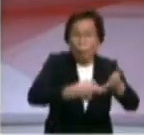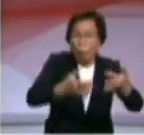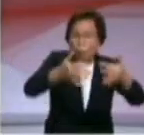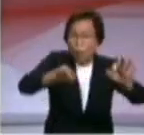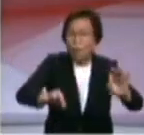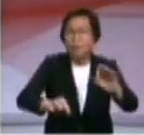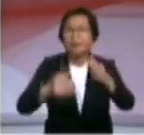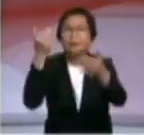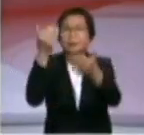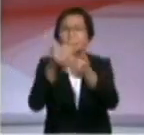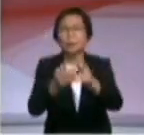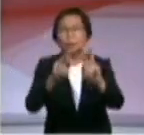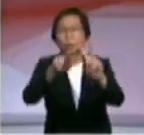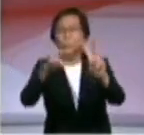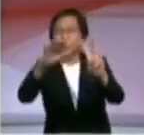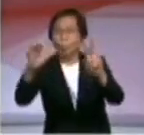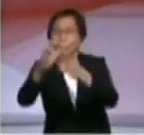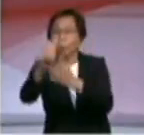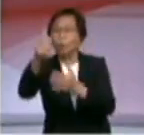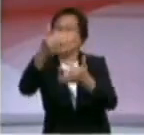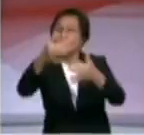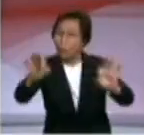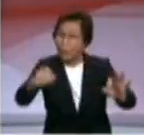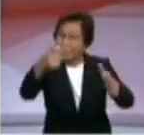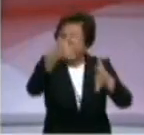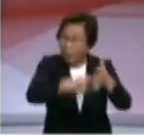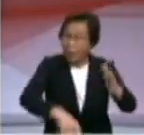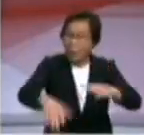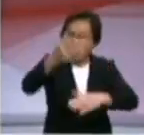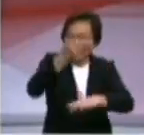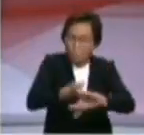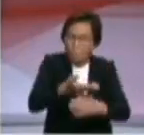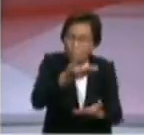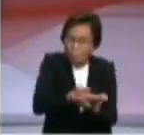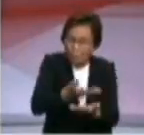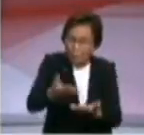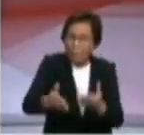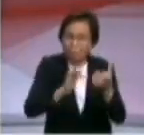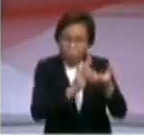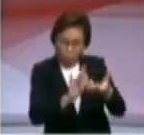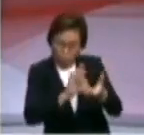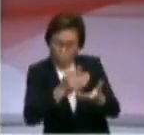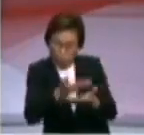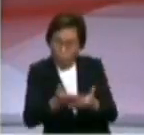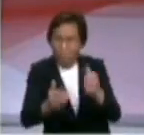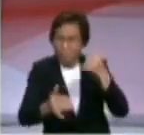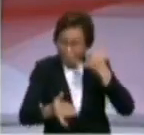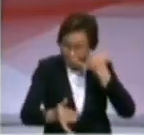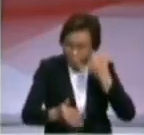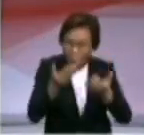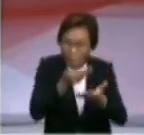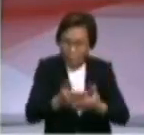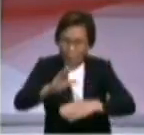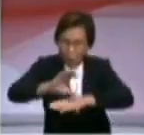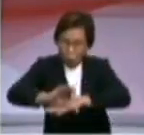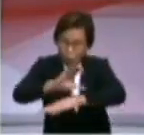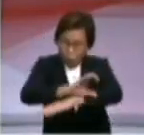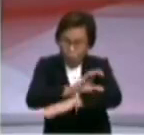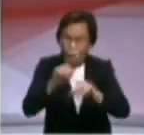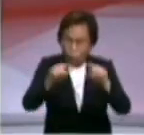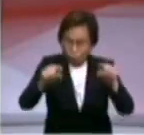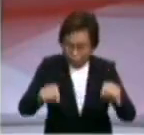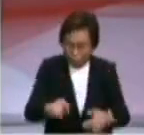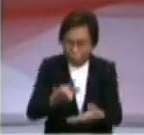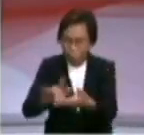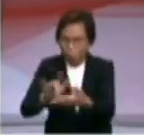hingga RM2,500 ke atas pembelian telefon bimbit, komputer dan tablet